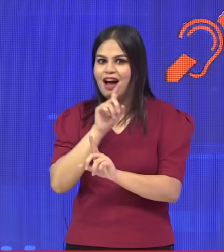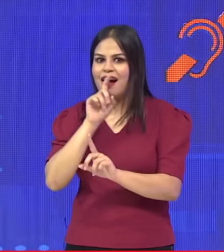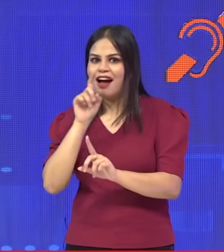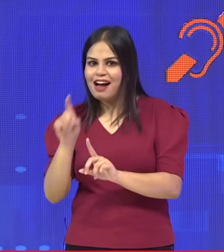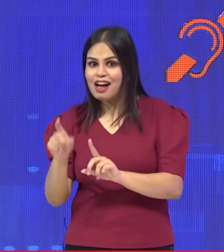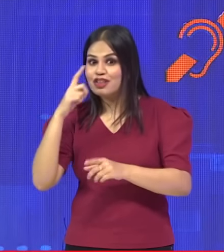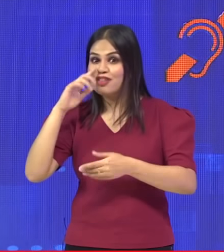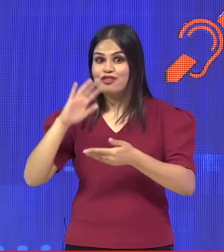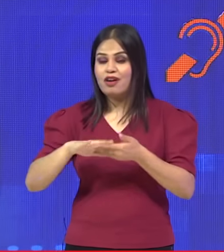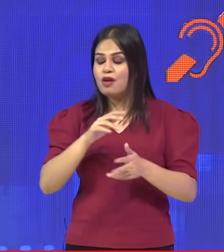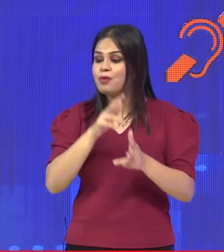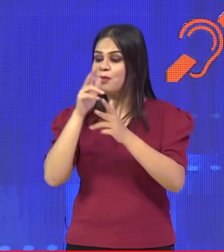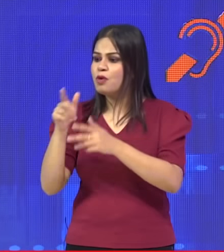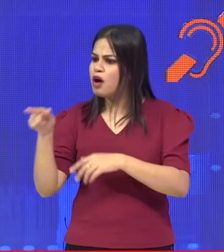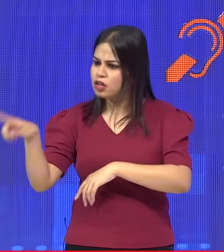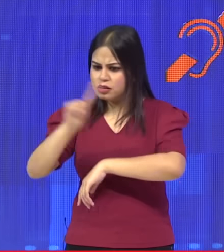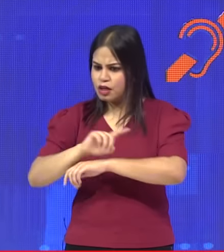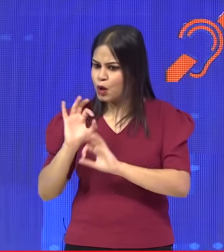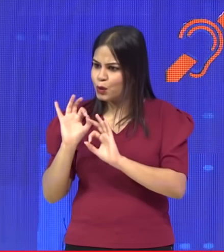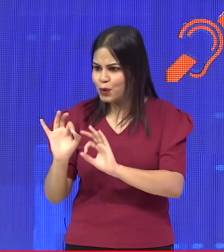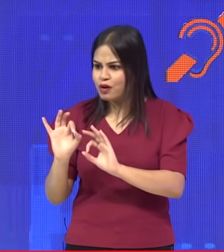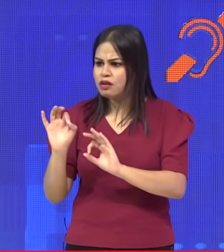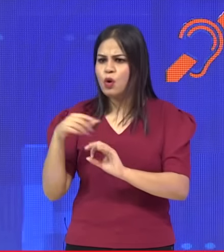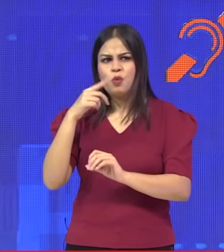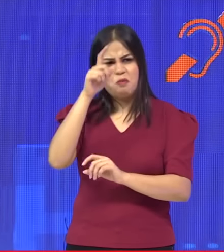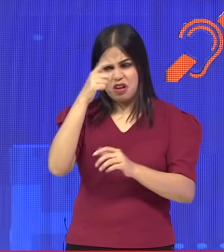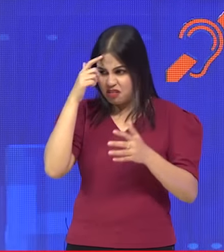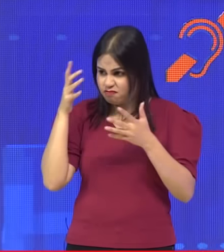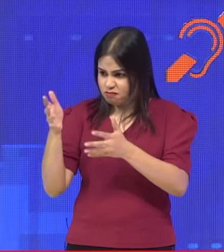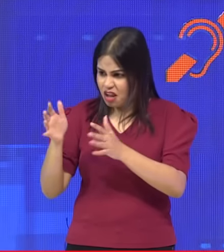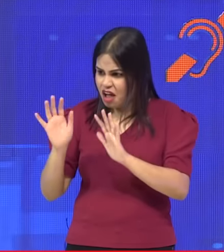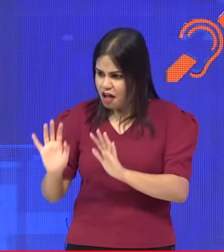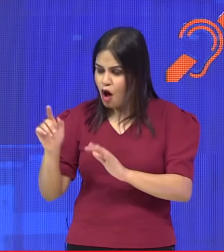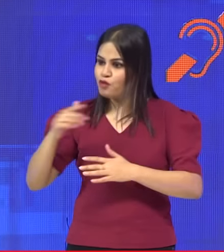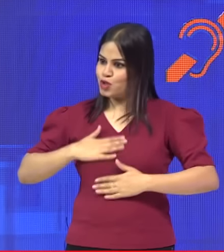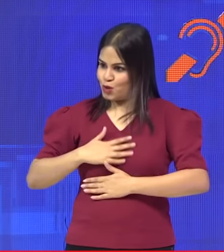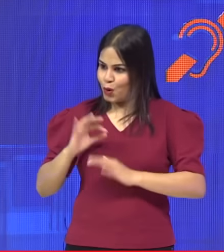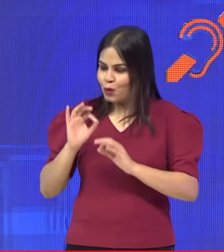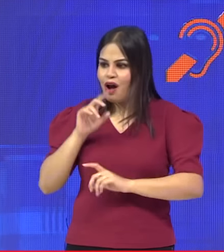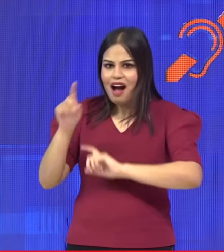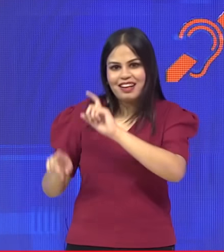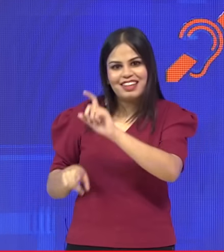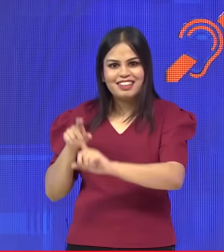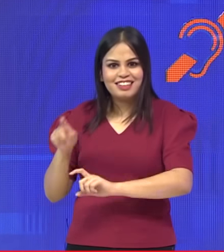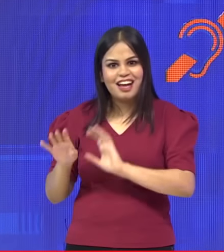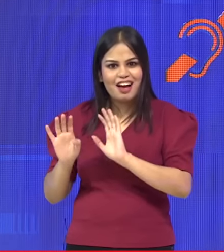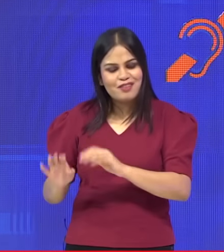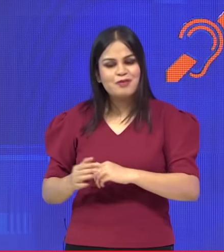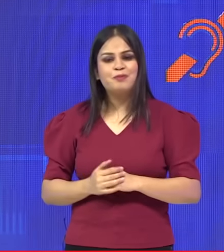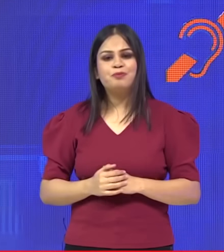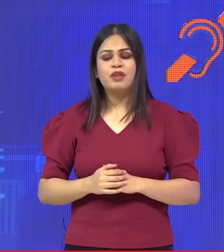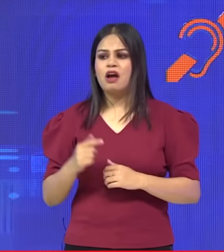योर वाइफ बिल आस्क यू हो मैच यू दे डी और एवं इरिटेट यू डू यू हैव फैन योर टायर